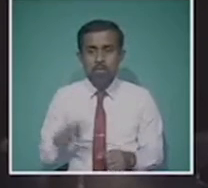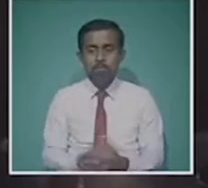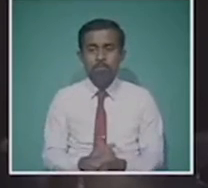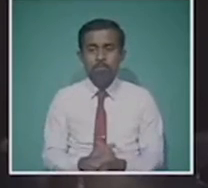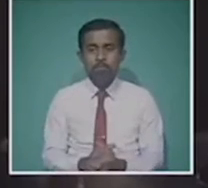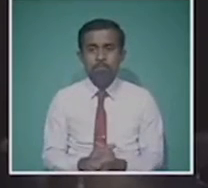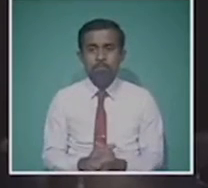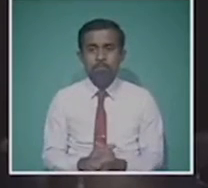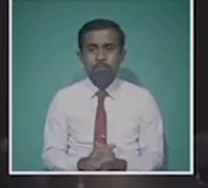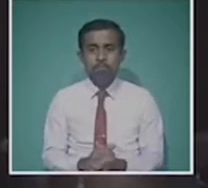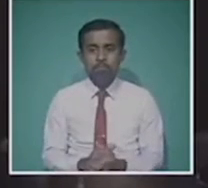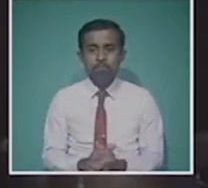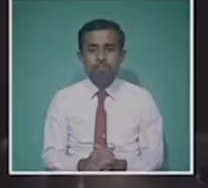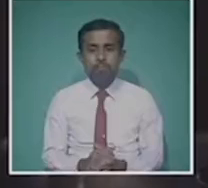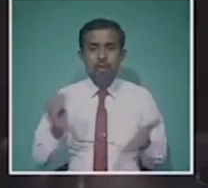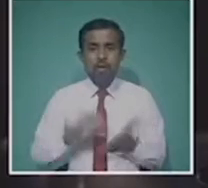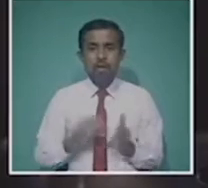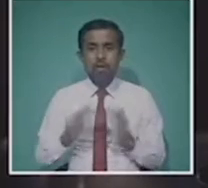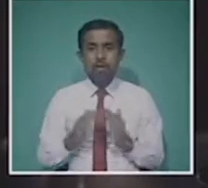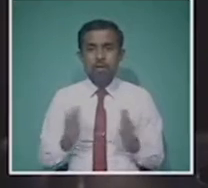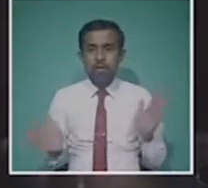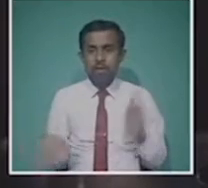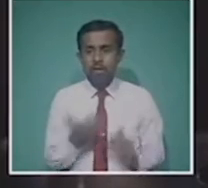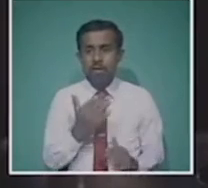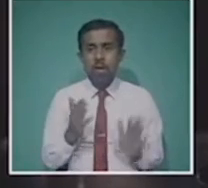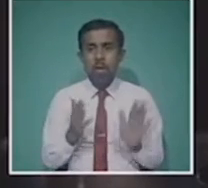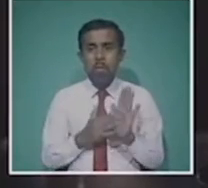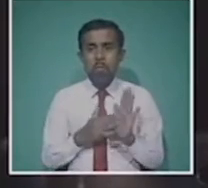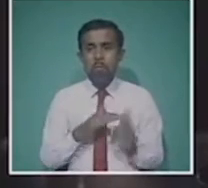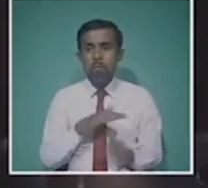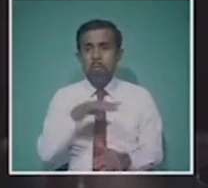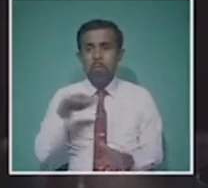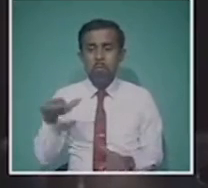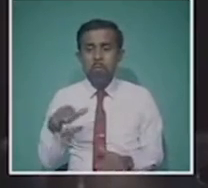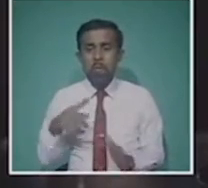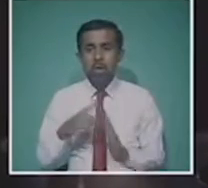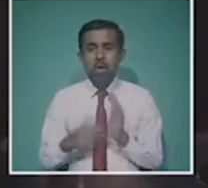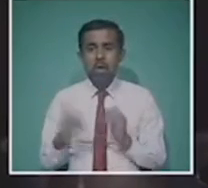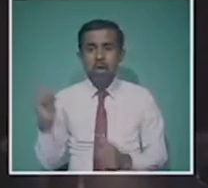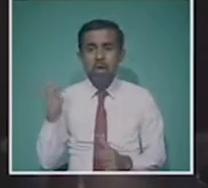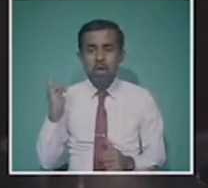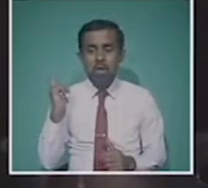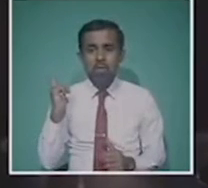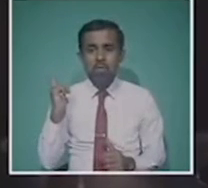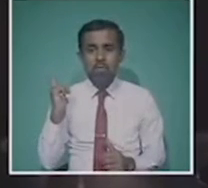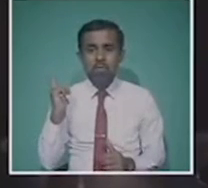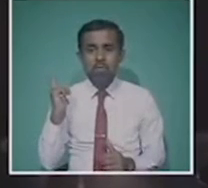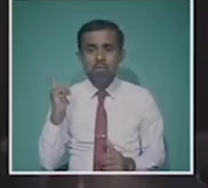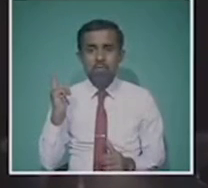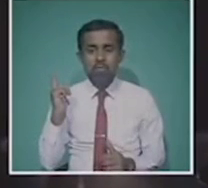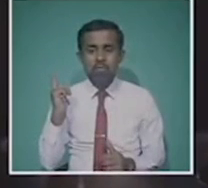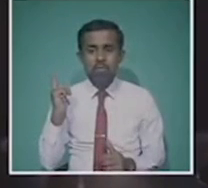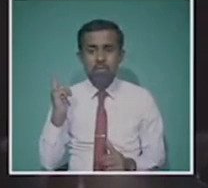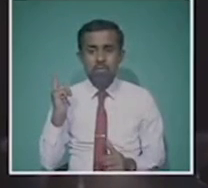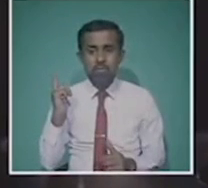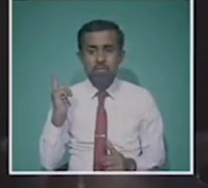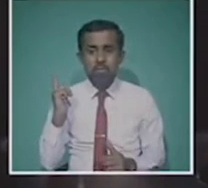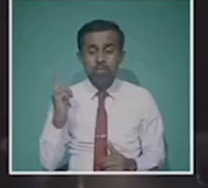பறிக்கப்பட்டது. மாமனிதர் சிவனேசன் அவர்கள் இலங்கை இராணுவத்தினுடைய ஆழ ஊடுருவும் அணியினால் கிளைமோர் மூலம்